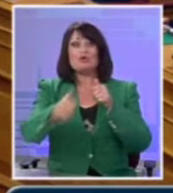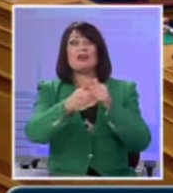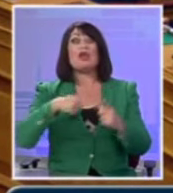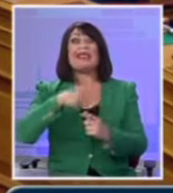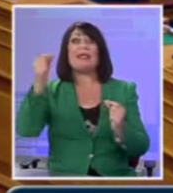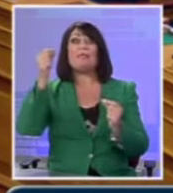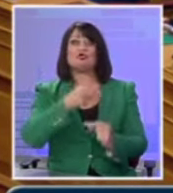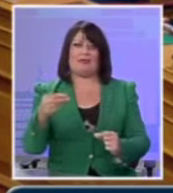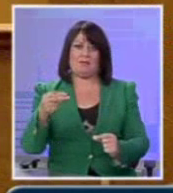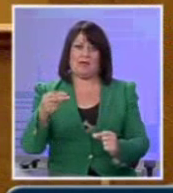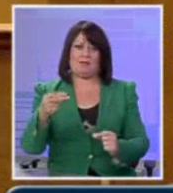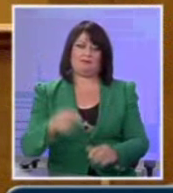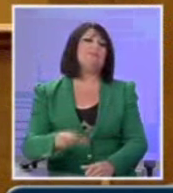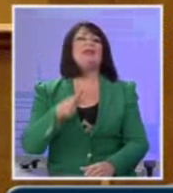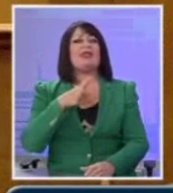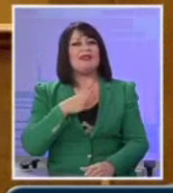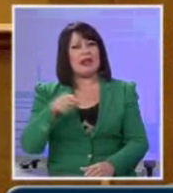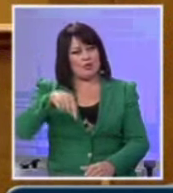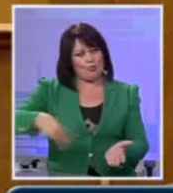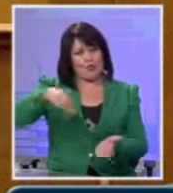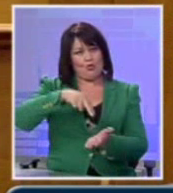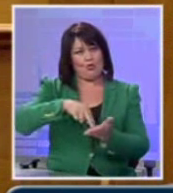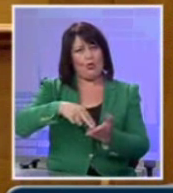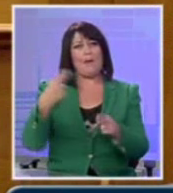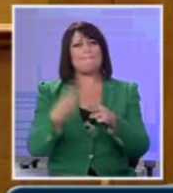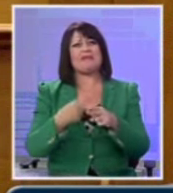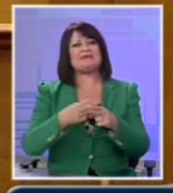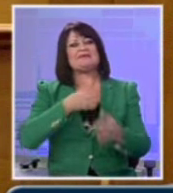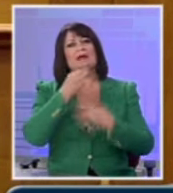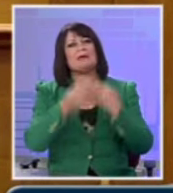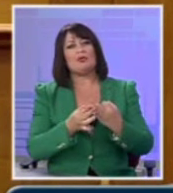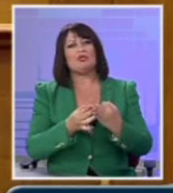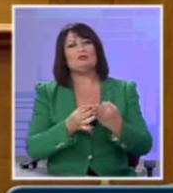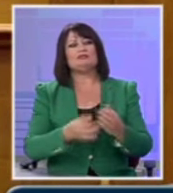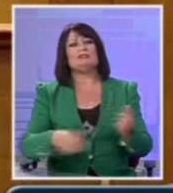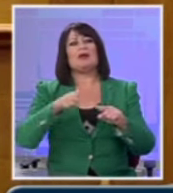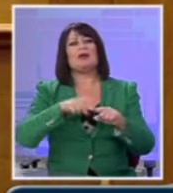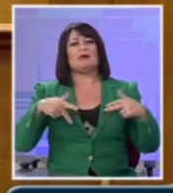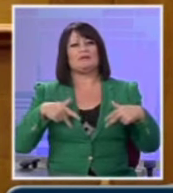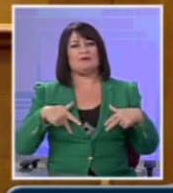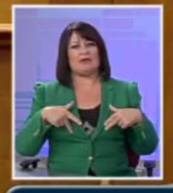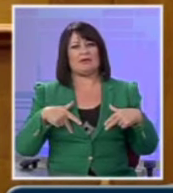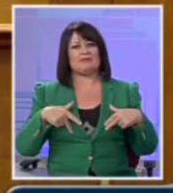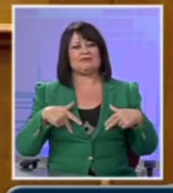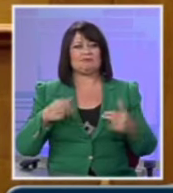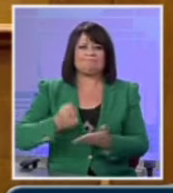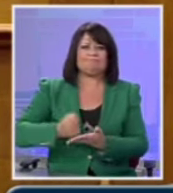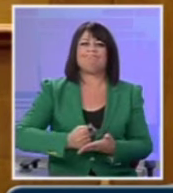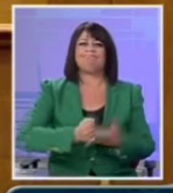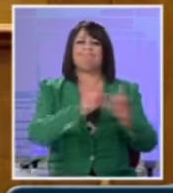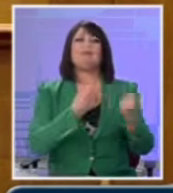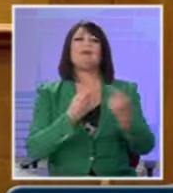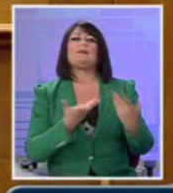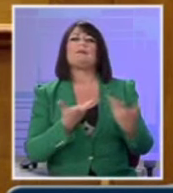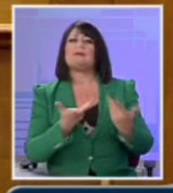Κυπριακό. Θέλω και από αυτή τη θέση επίσημα να τονίσω ότι η ελληνική κυβέρνηση στηρίζει τις